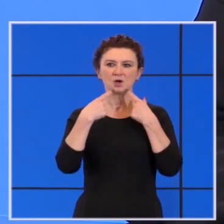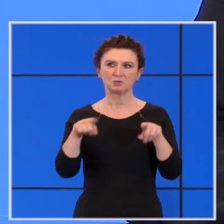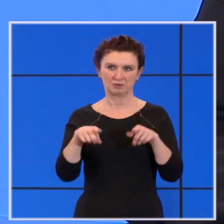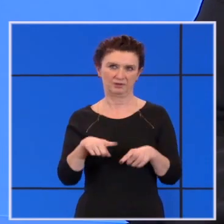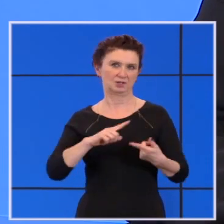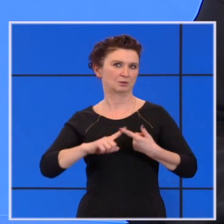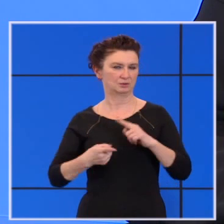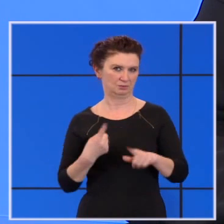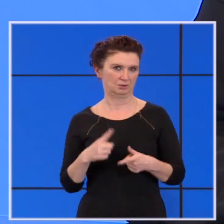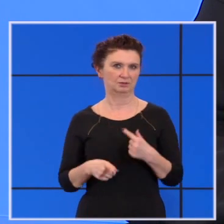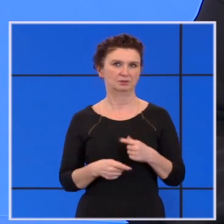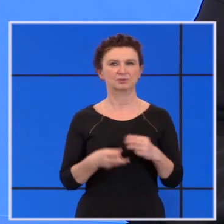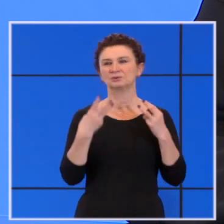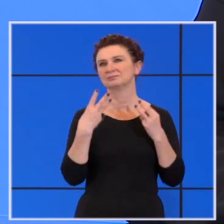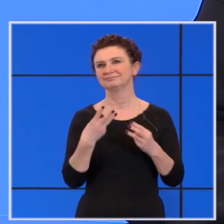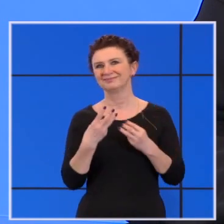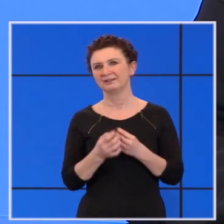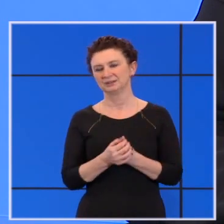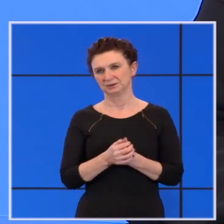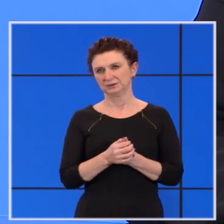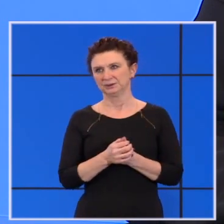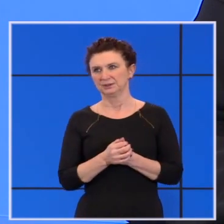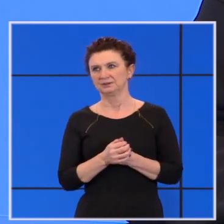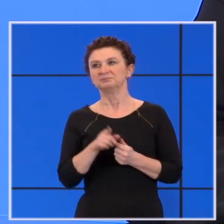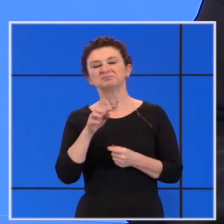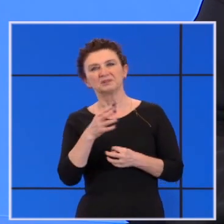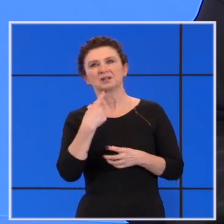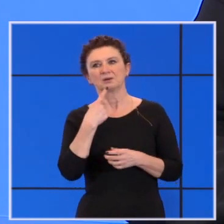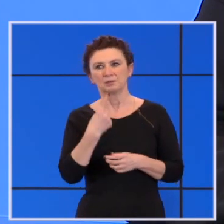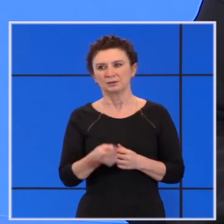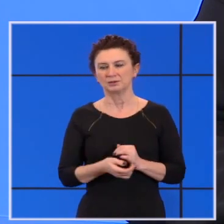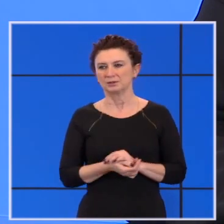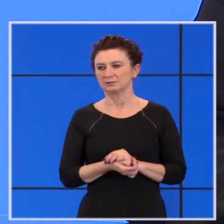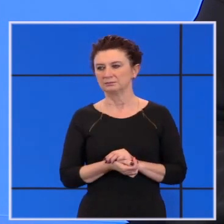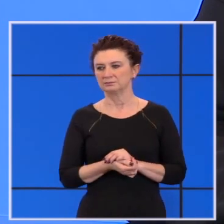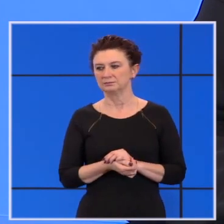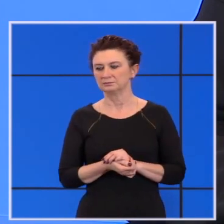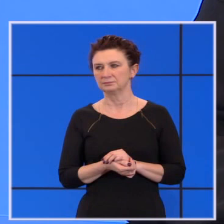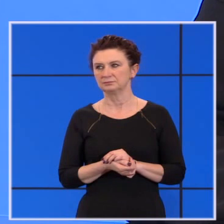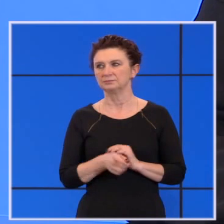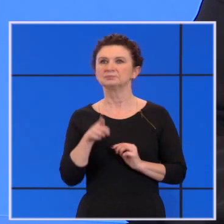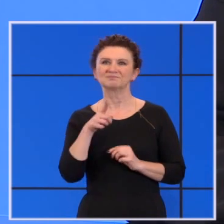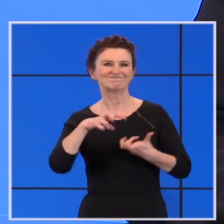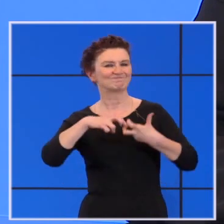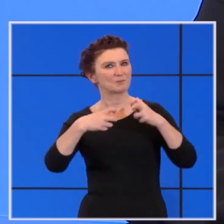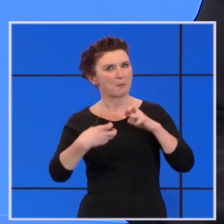stronie politycznej dzisiaj się plasują, bo tak jak powiedziałam, ten problem ludzki, ta tragedia